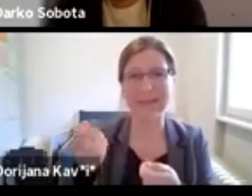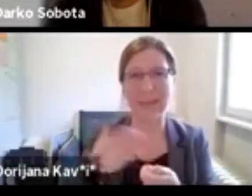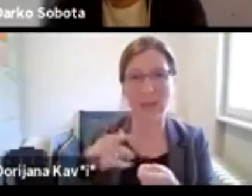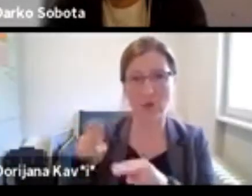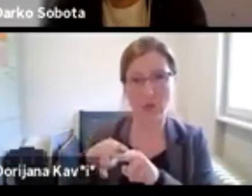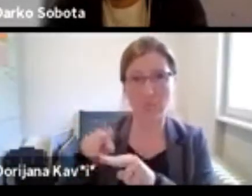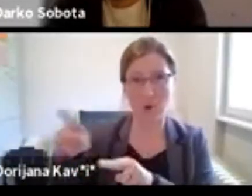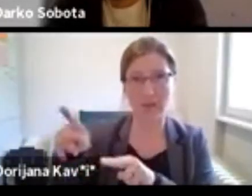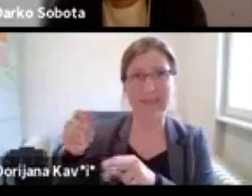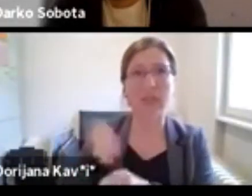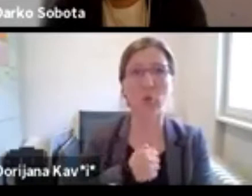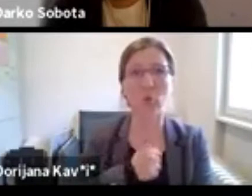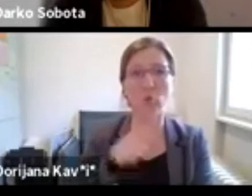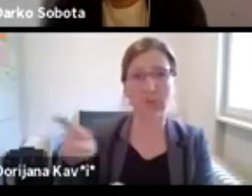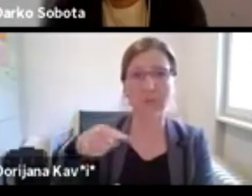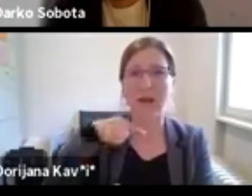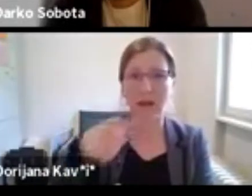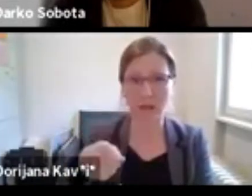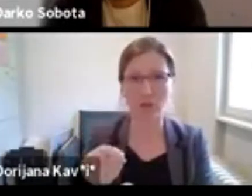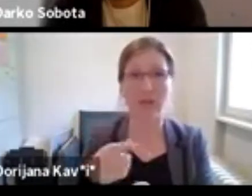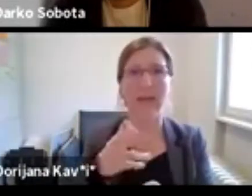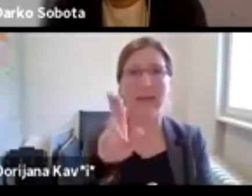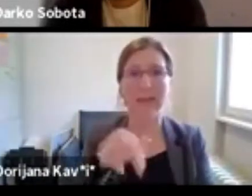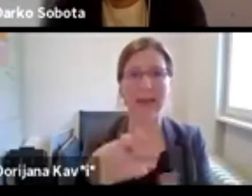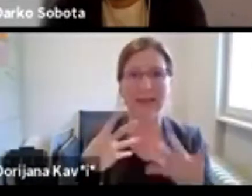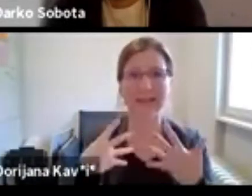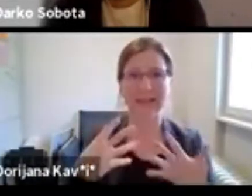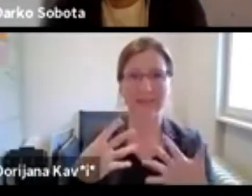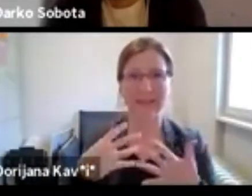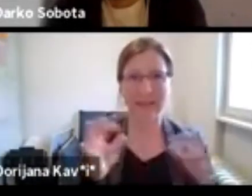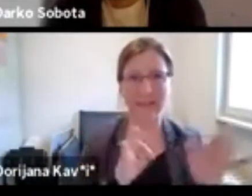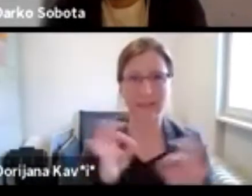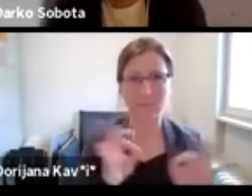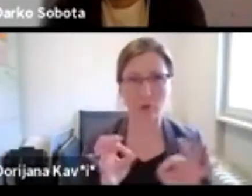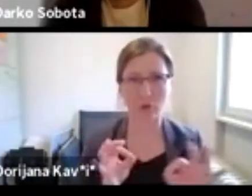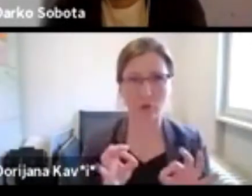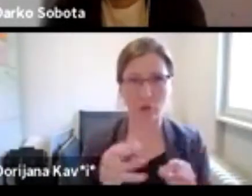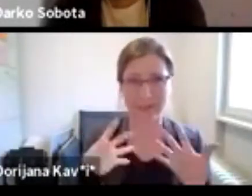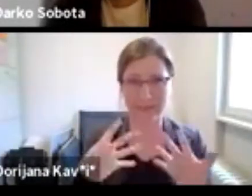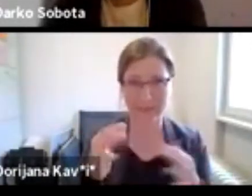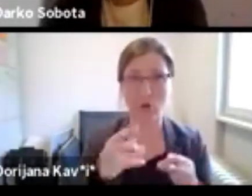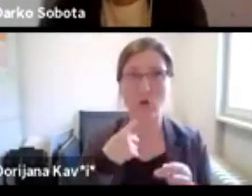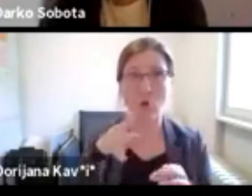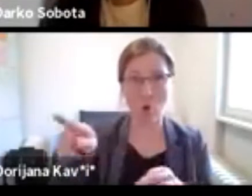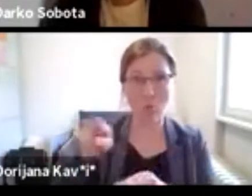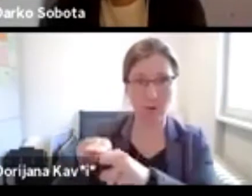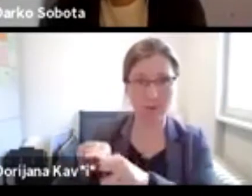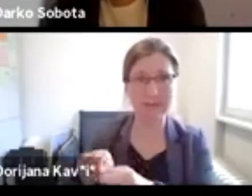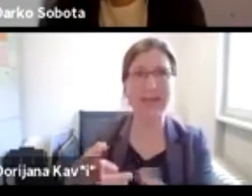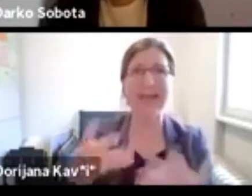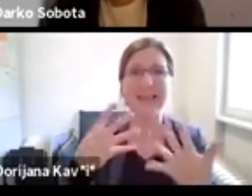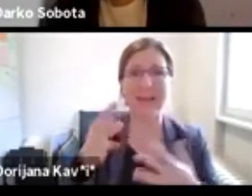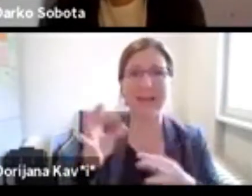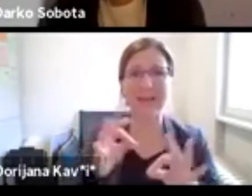Dubravi, koji kaže da 90% oboljelih koji su kod njih na liječenju imaju od prije